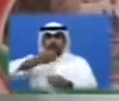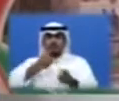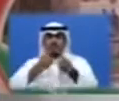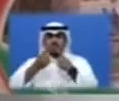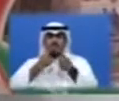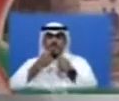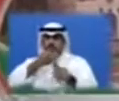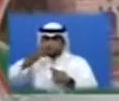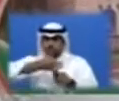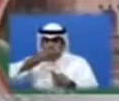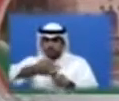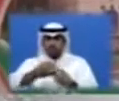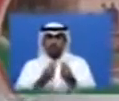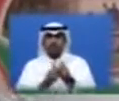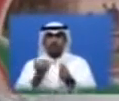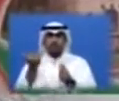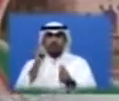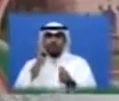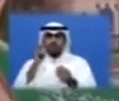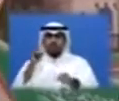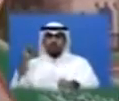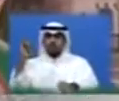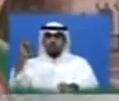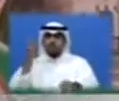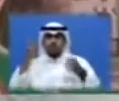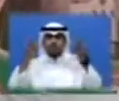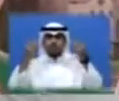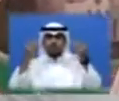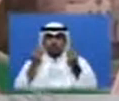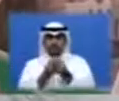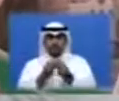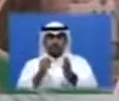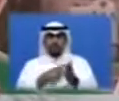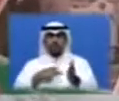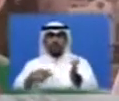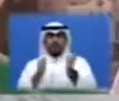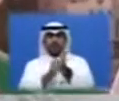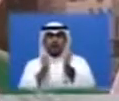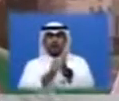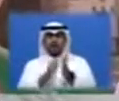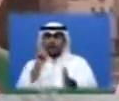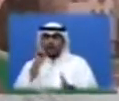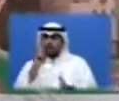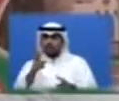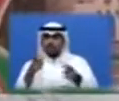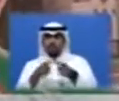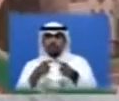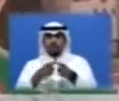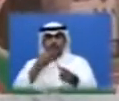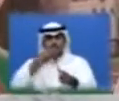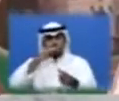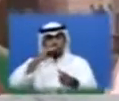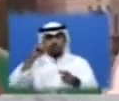القواعد المعلومات الأسكانية الخاصة بدول مجلس التعاون الخليجي. وللأمانة كان الاجتماع جدا